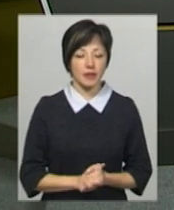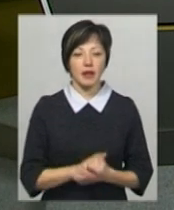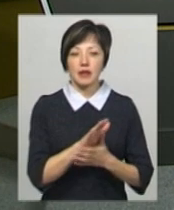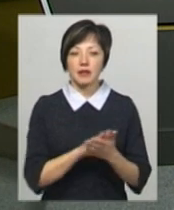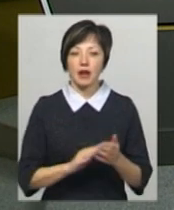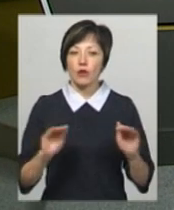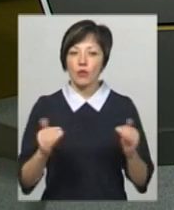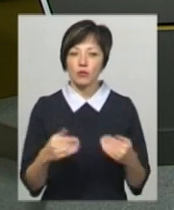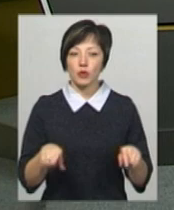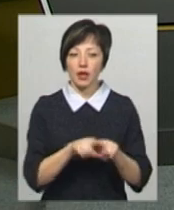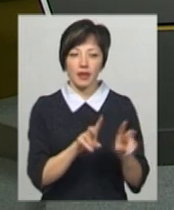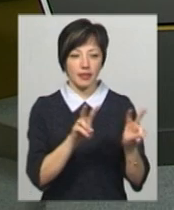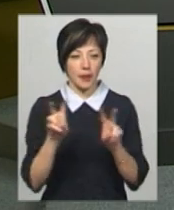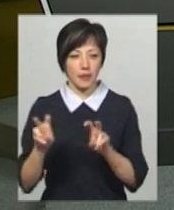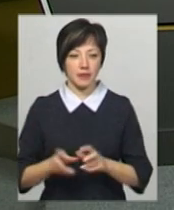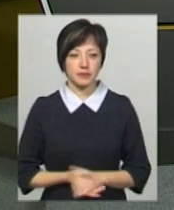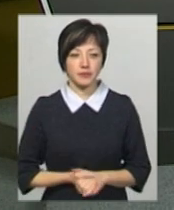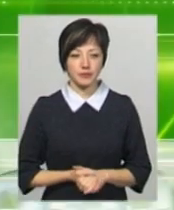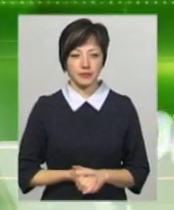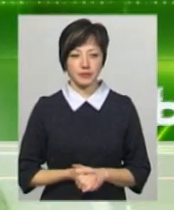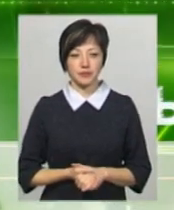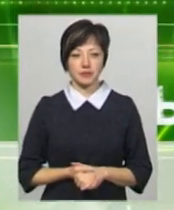Далі коротко про такі теми.